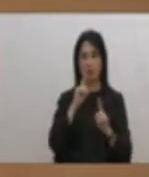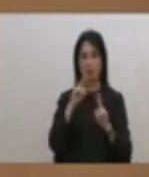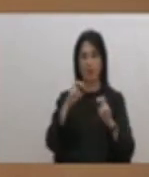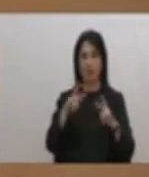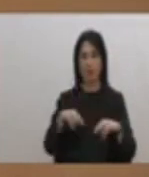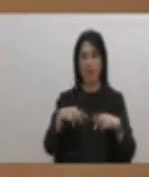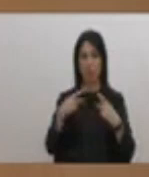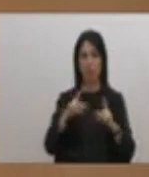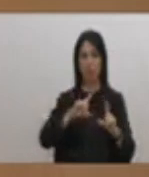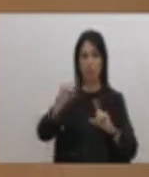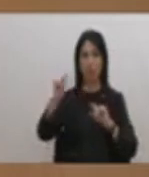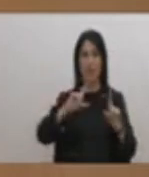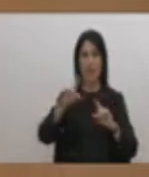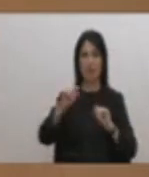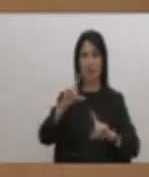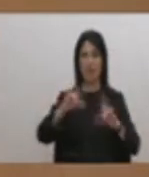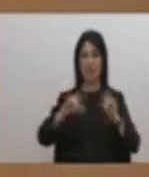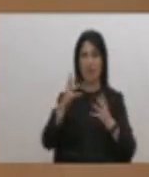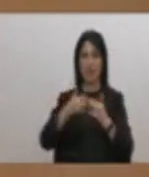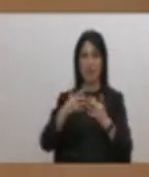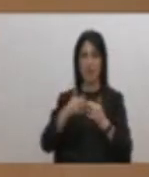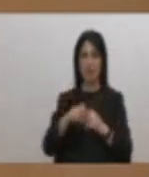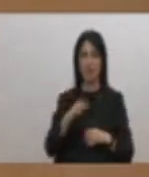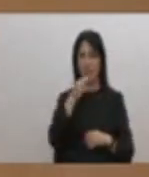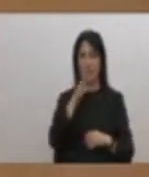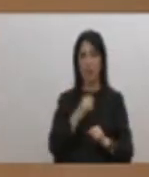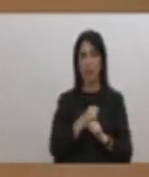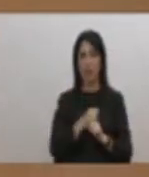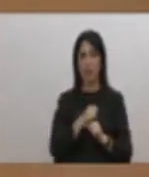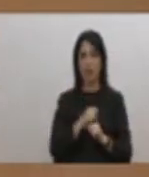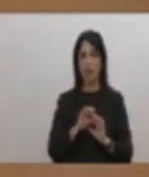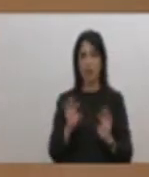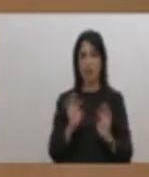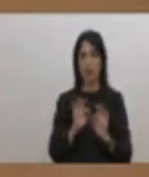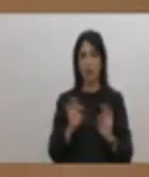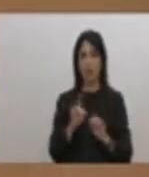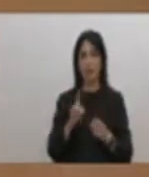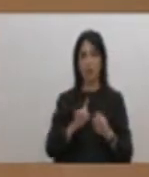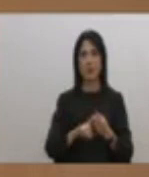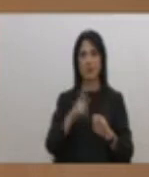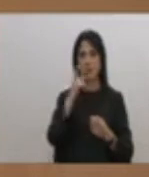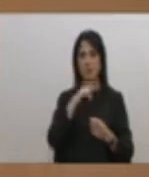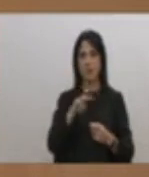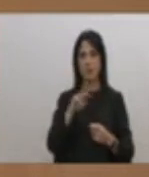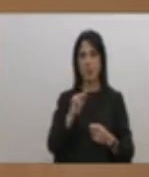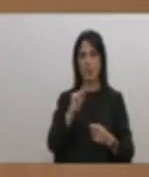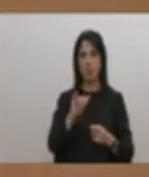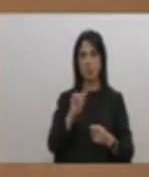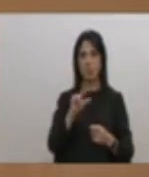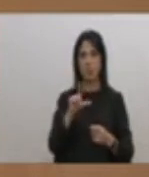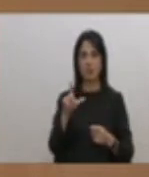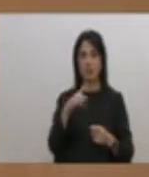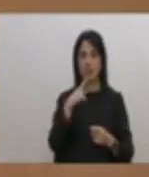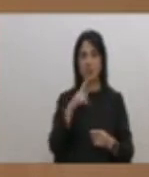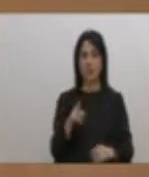გადაამოწმოთ მიგრაციის სტატისტიკა და მე გააკეთოთ ასეთი განცხადებები. რაც შეეხება ბატონი მაჭუტაის განცხადებს, რომ მას ხვა